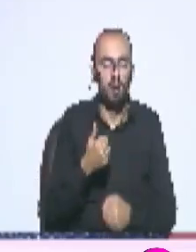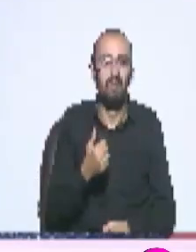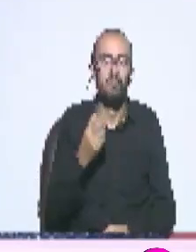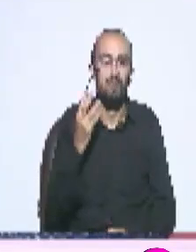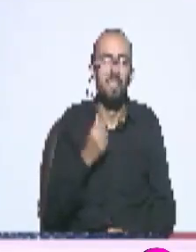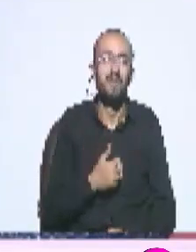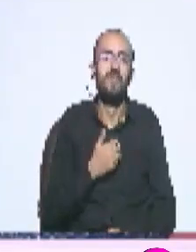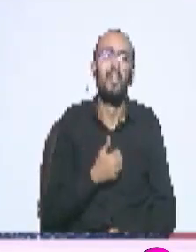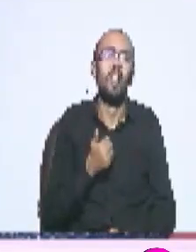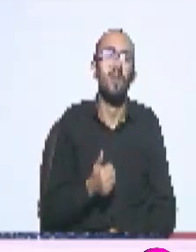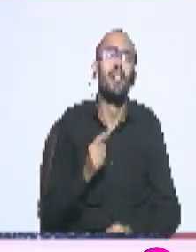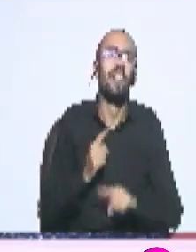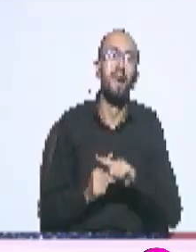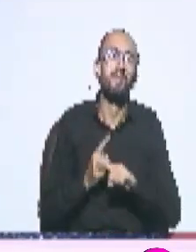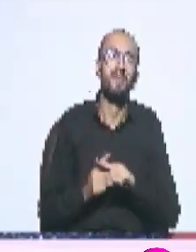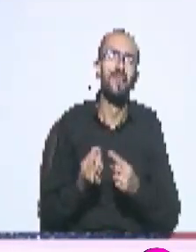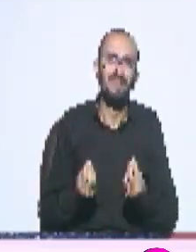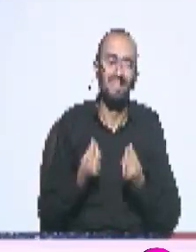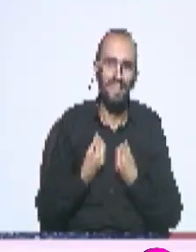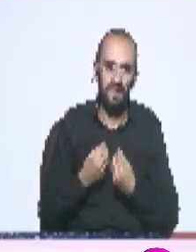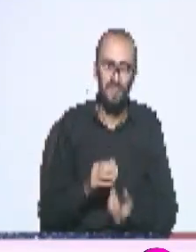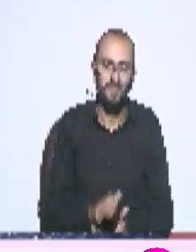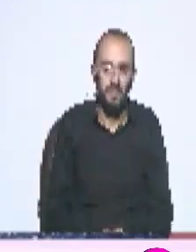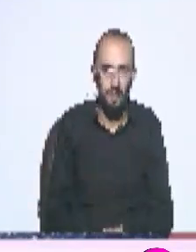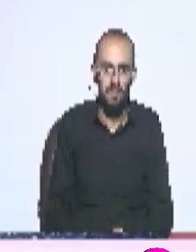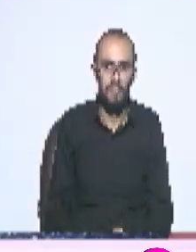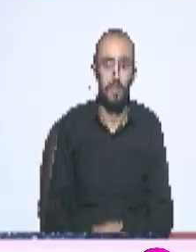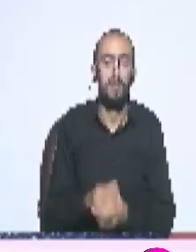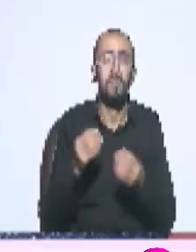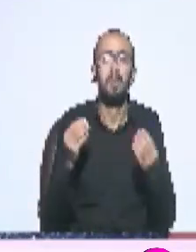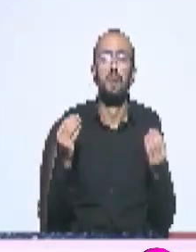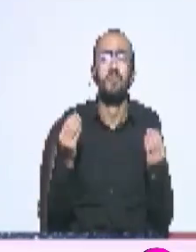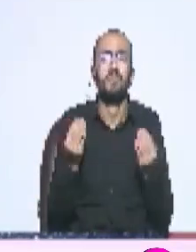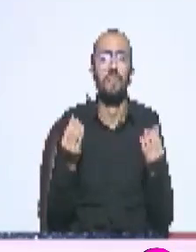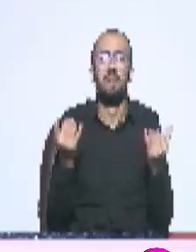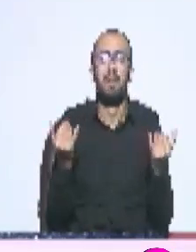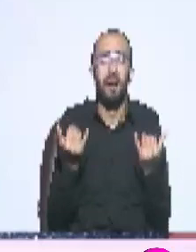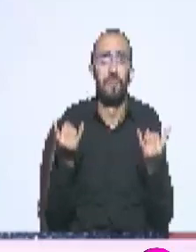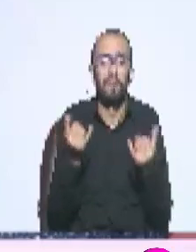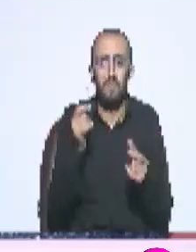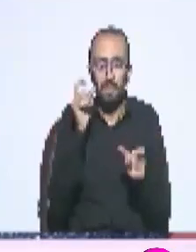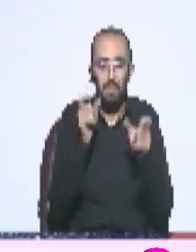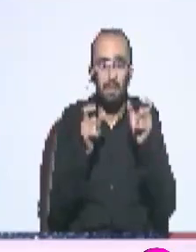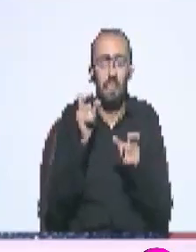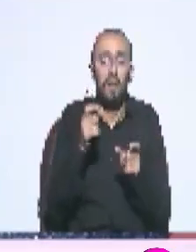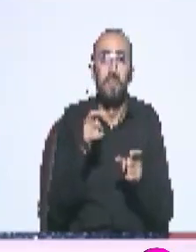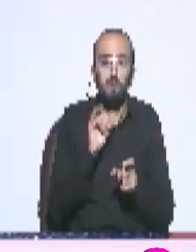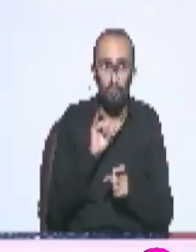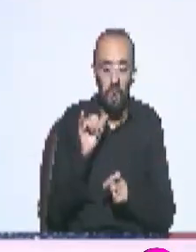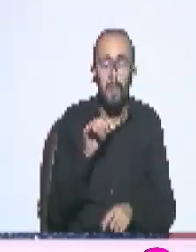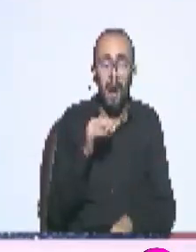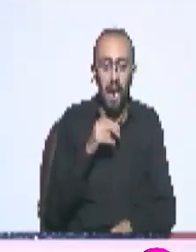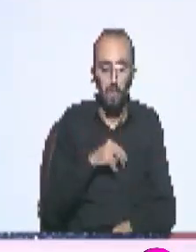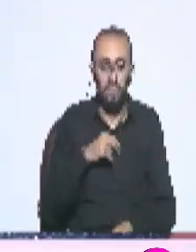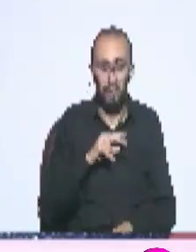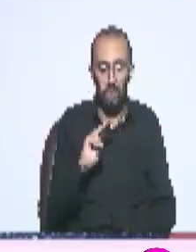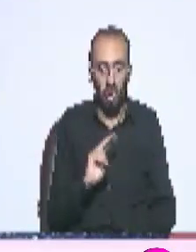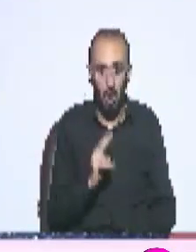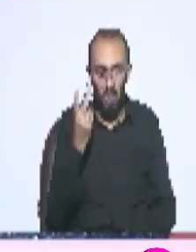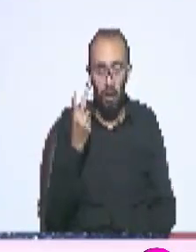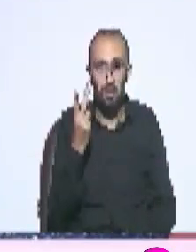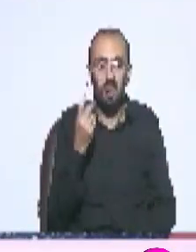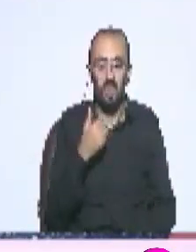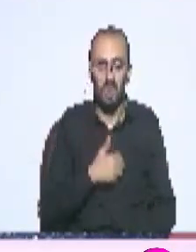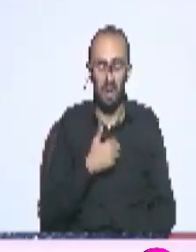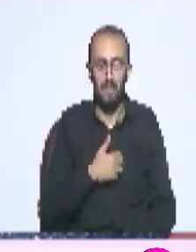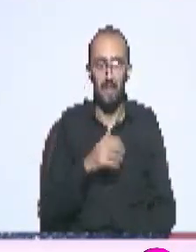عكس على نفسيتهم بالايجاب ف ببساطه لو كل حد مهتم وفارق معاه ان هو يبقى بيكبر